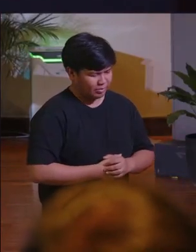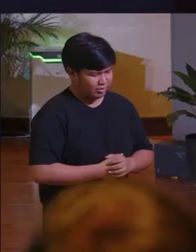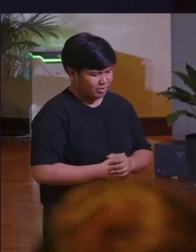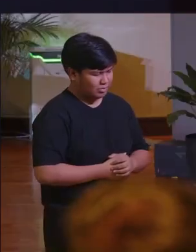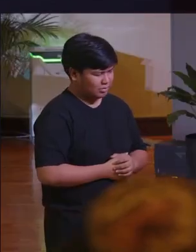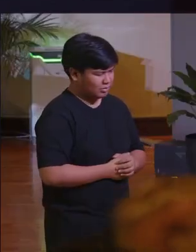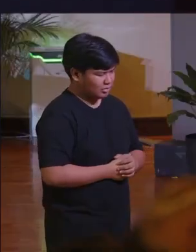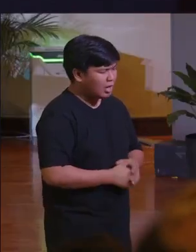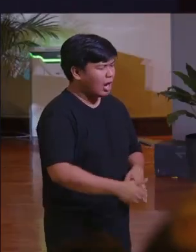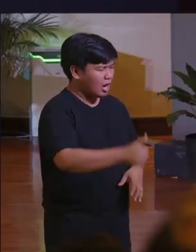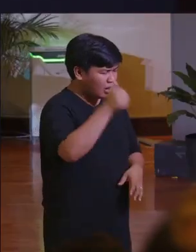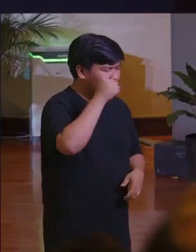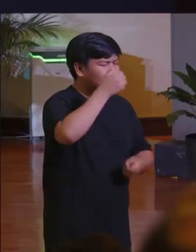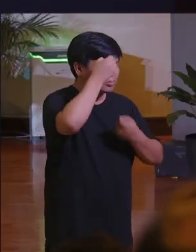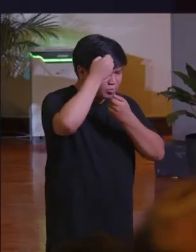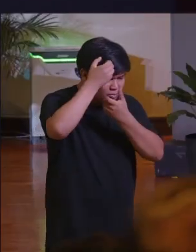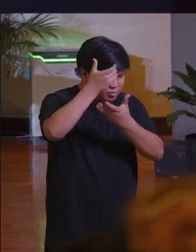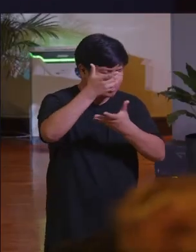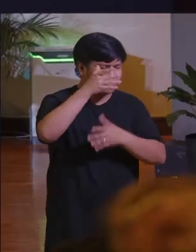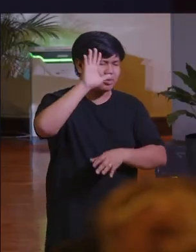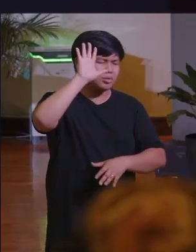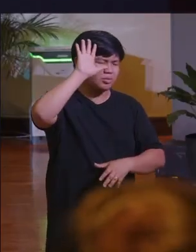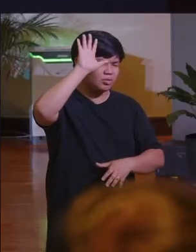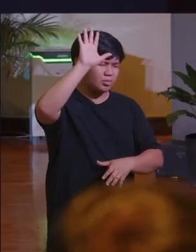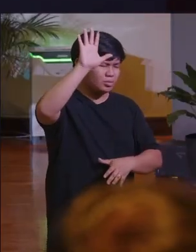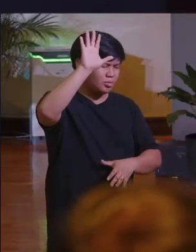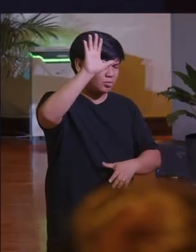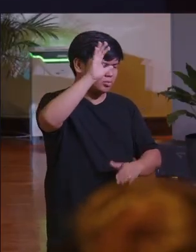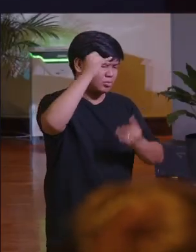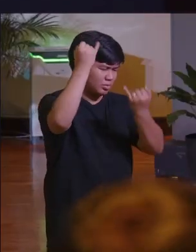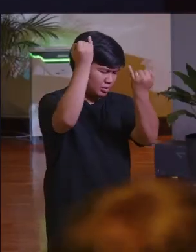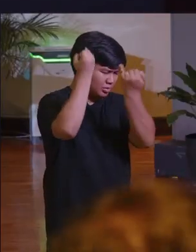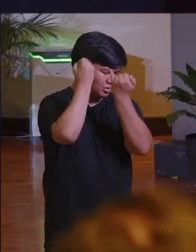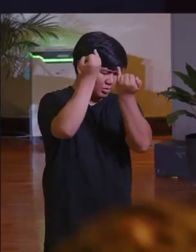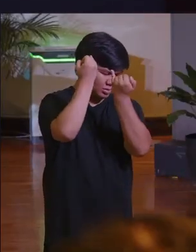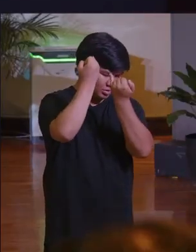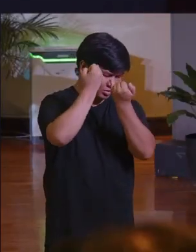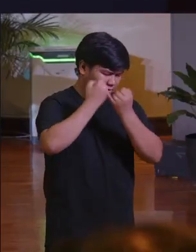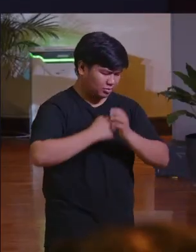ay ayaw sumunod sa inyong ipinag-uutos.